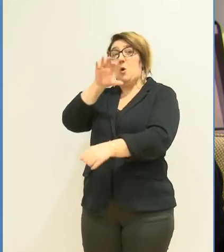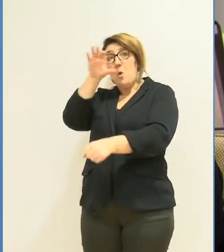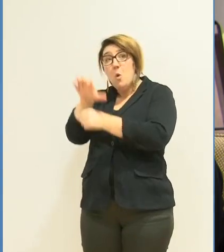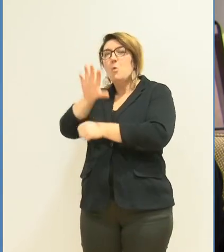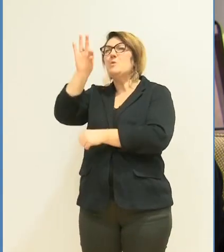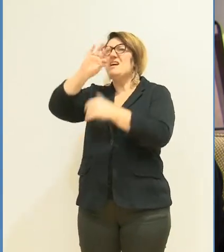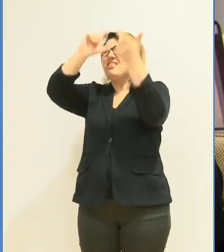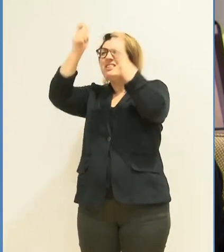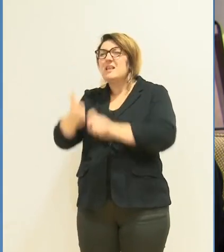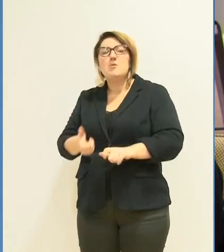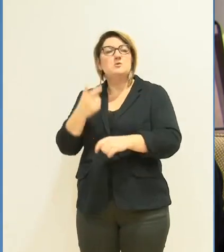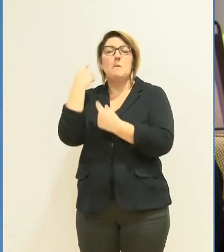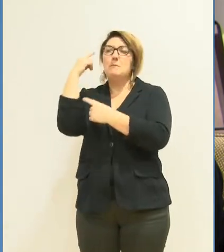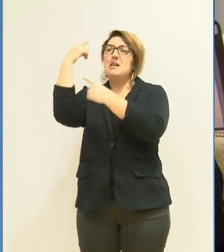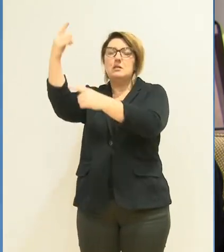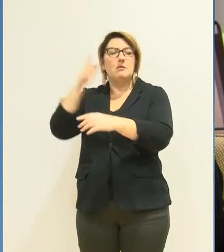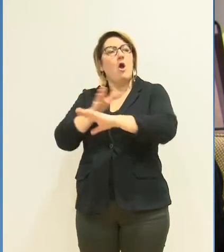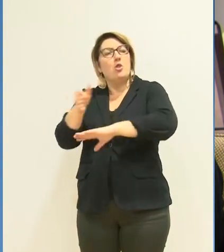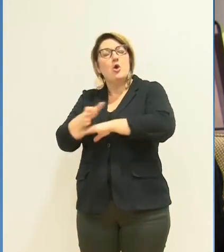50 merci